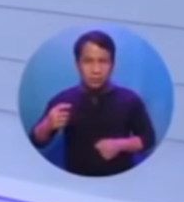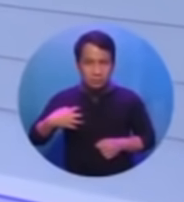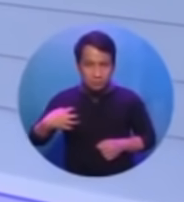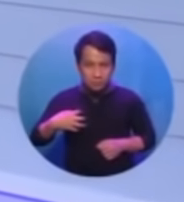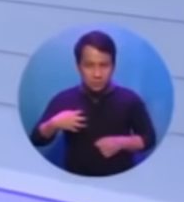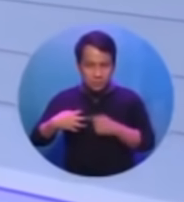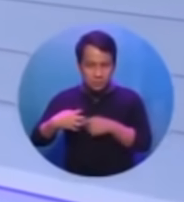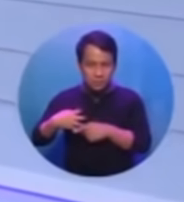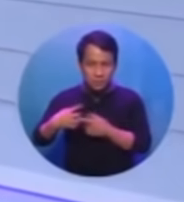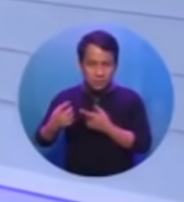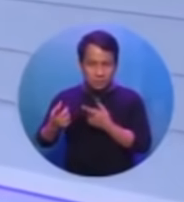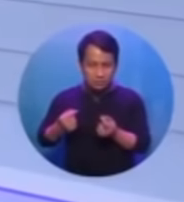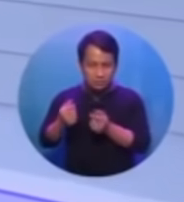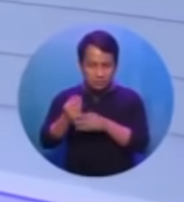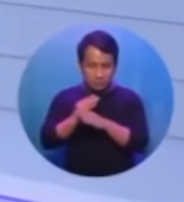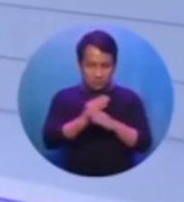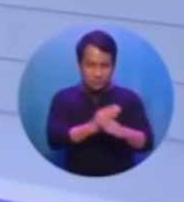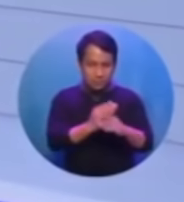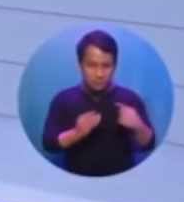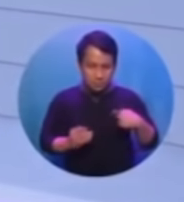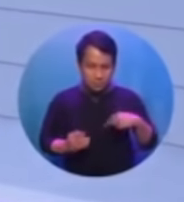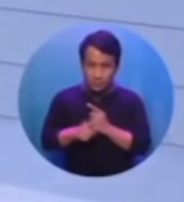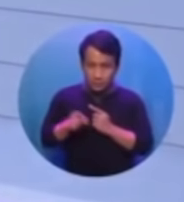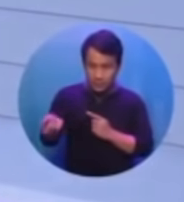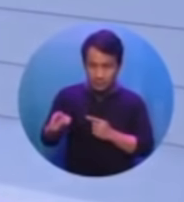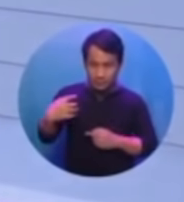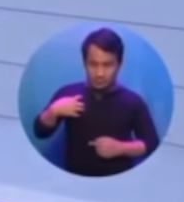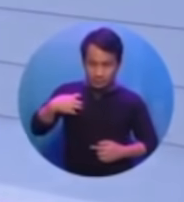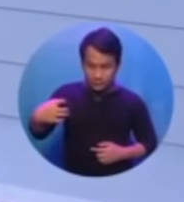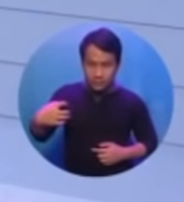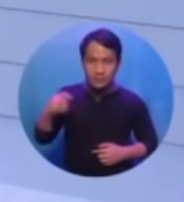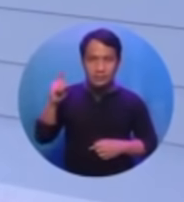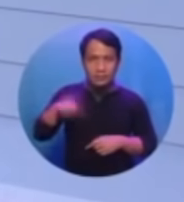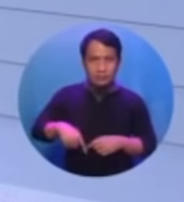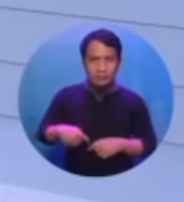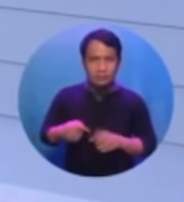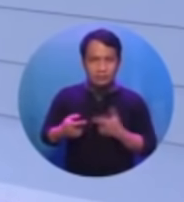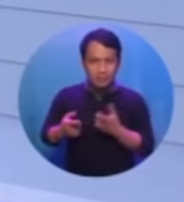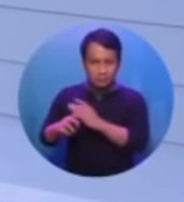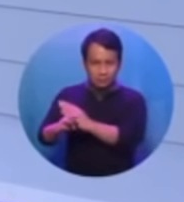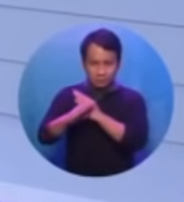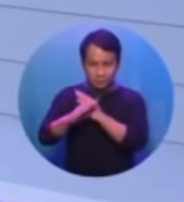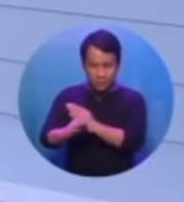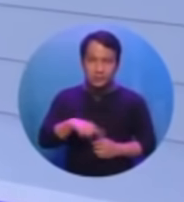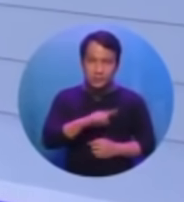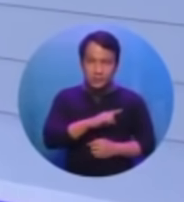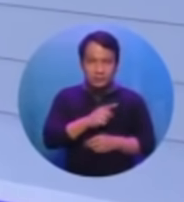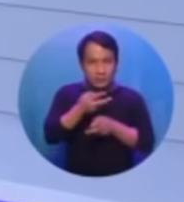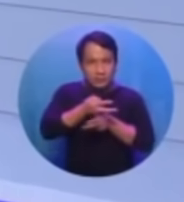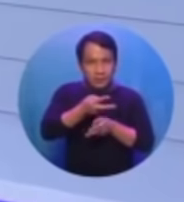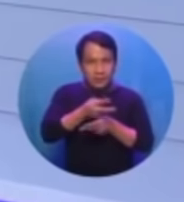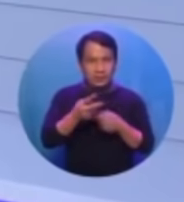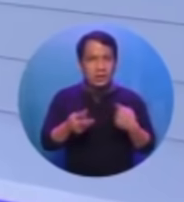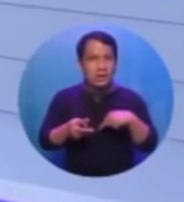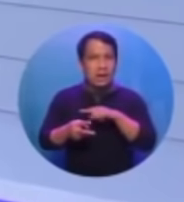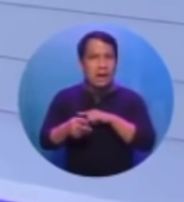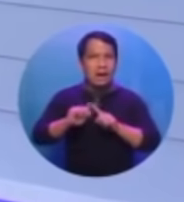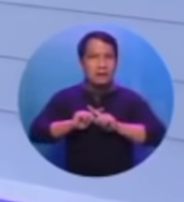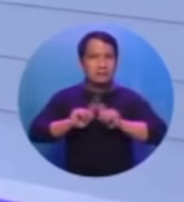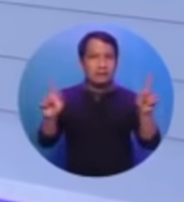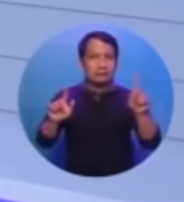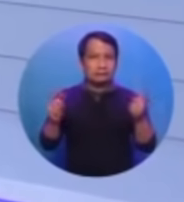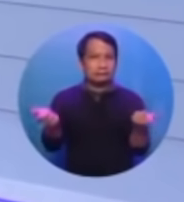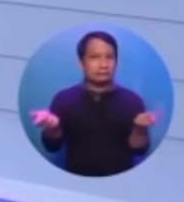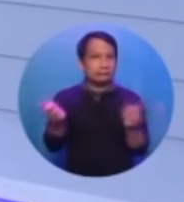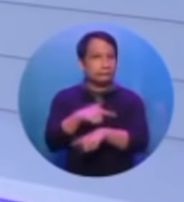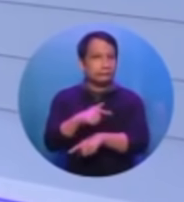na supposed to be magbibigay protection po sa atin. Ito po yung inaasahan natin na mag-aalaga po ng ating kapakanan, ng peace